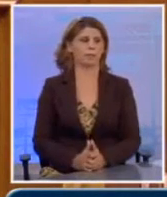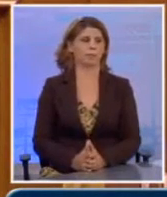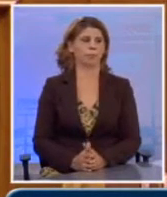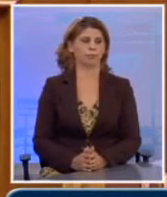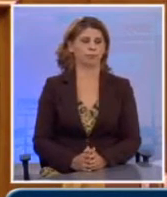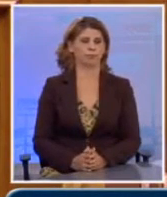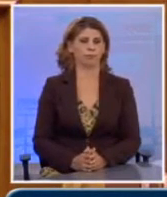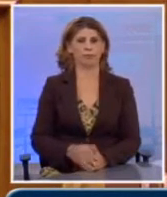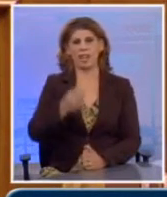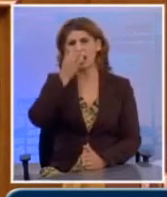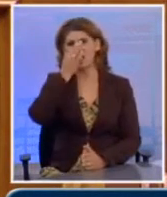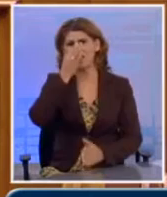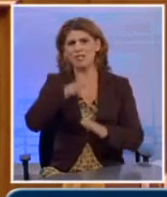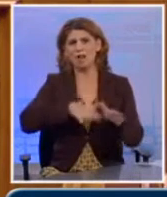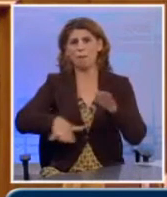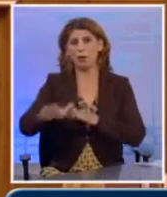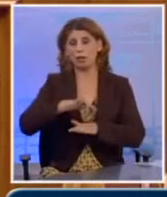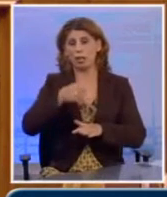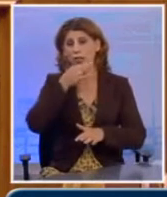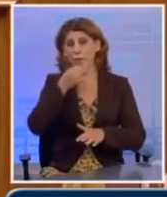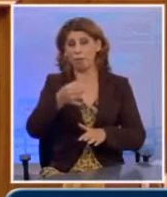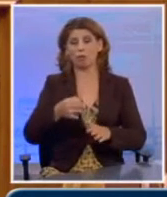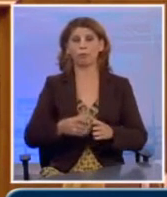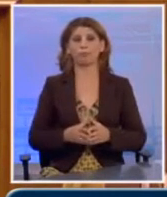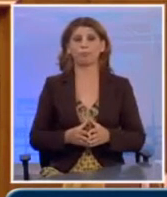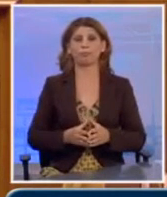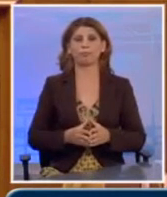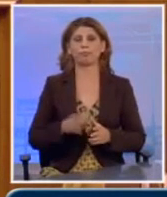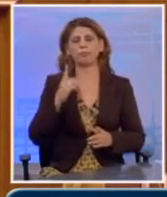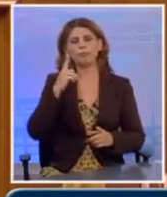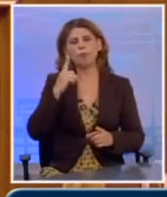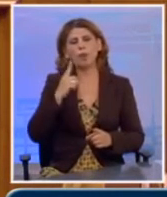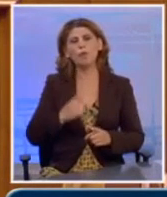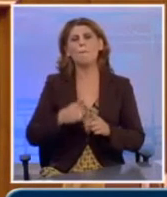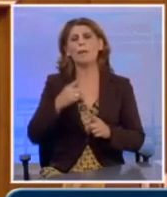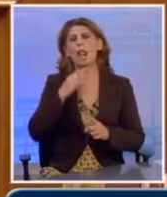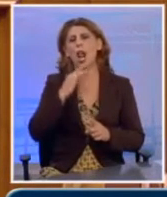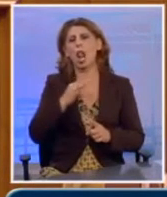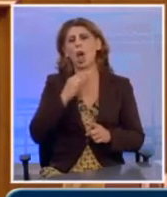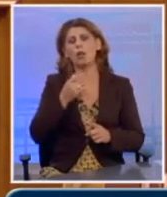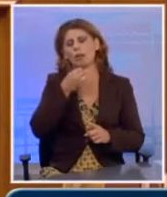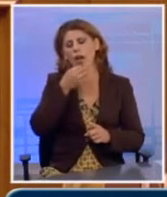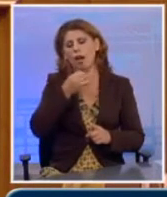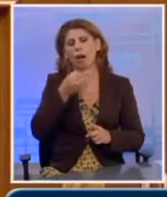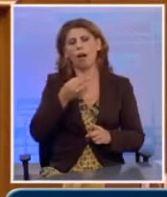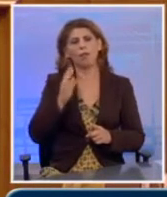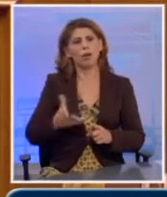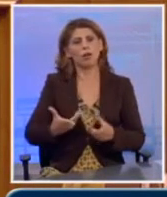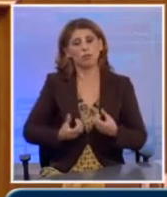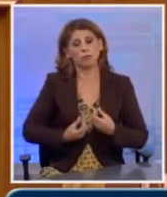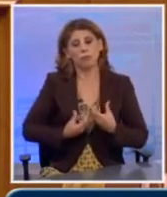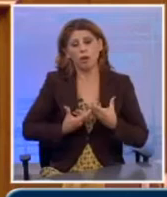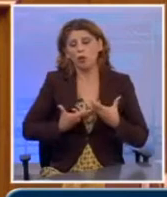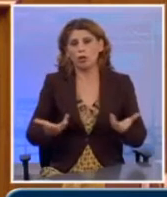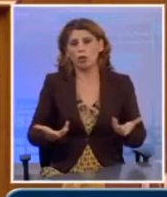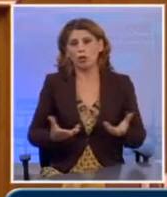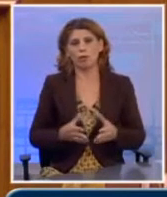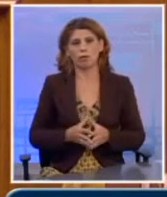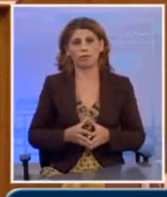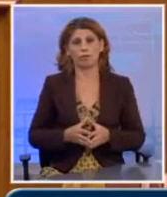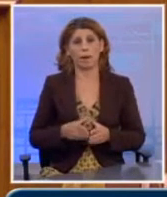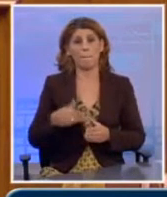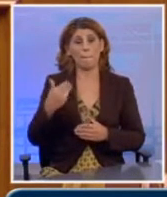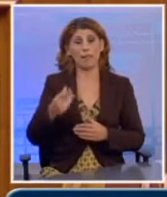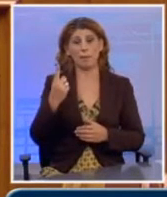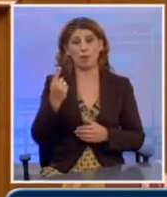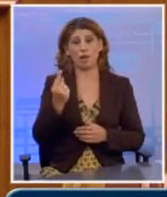Για τη διαπλοκή θα πω με όσο πιο απλά λόγια μπορώ αυτά που νιώθω μετά από